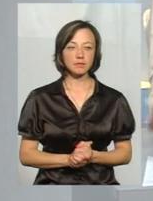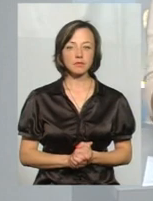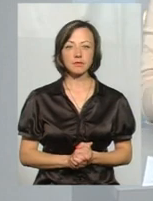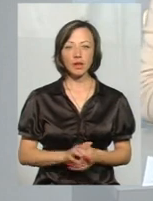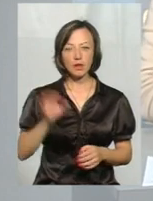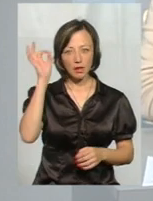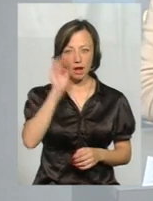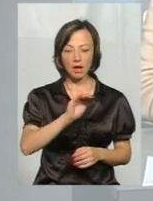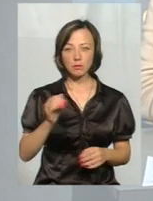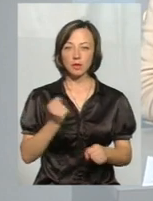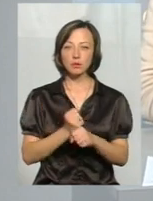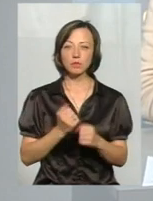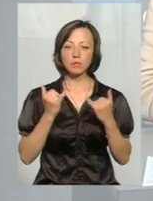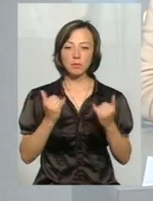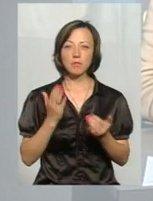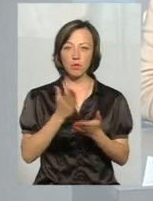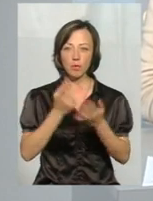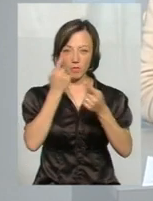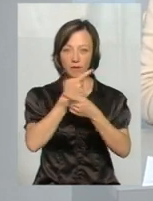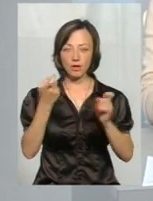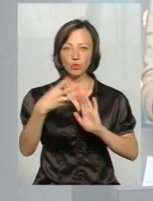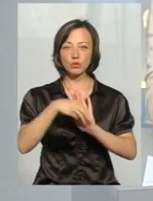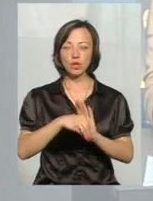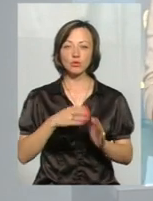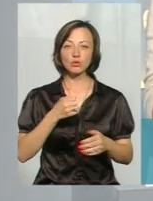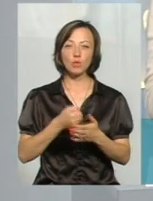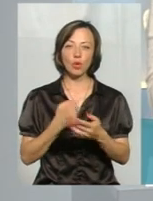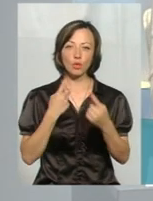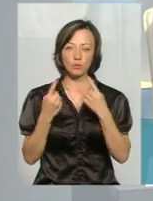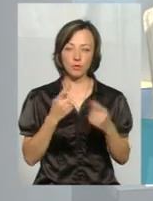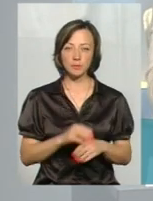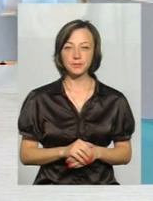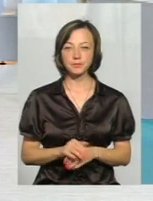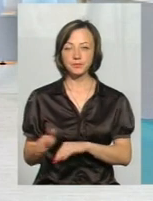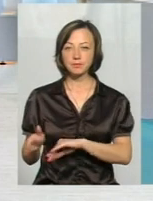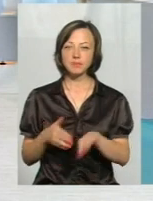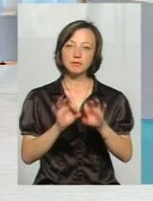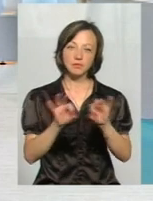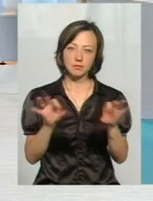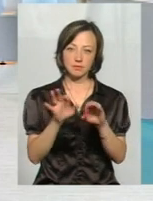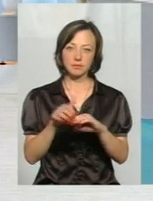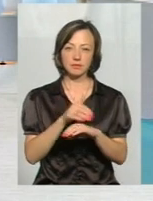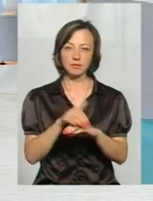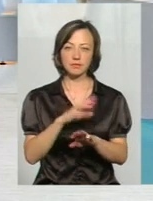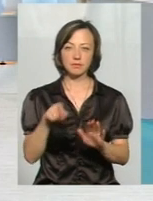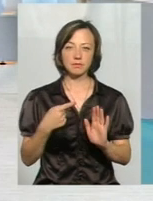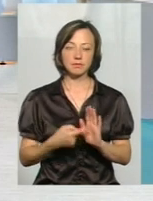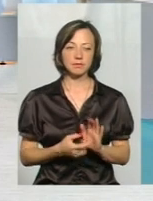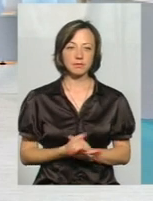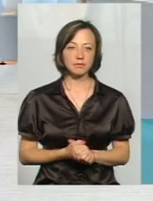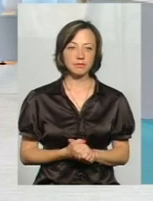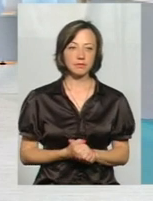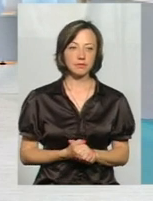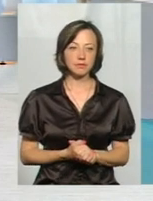Нагадую глядачам, що ми працюємо у прямому ефірі, тому долучайтесь до розмови. Пане Віталій, а прокоментуйте сюжет. Ну,